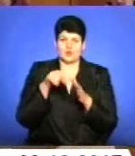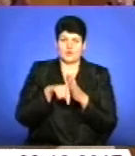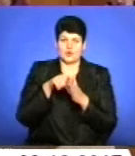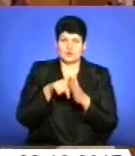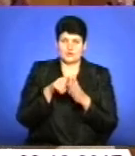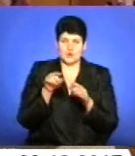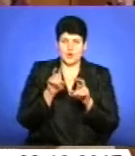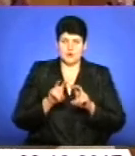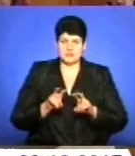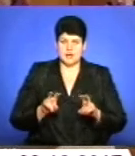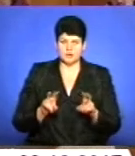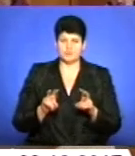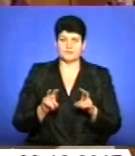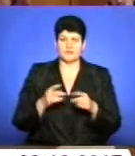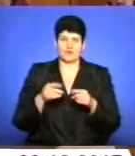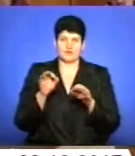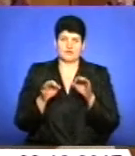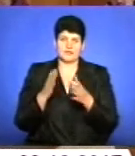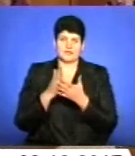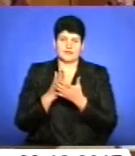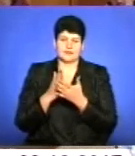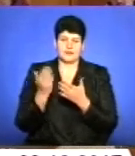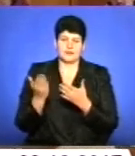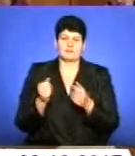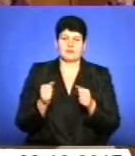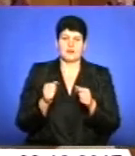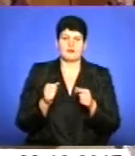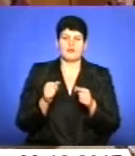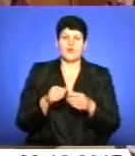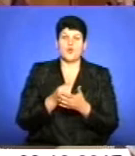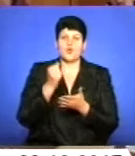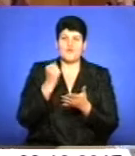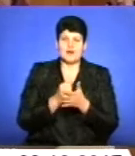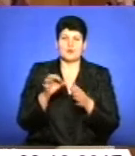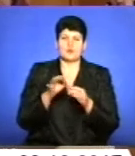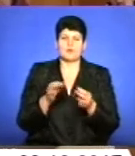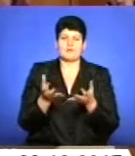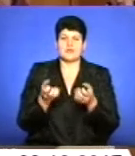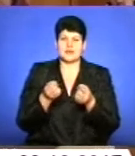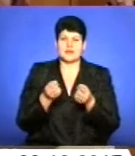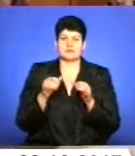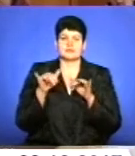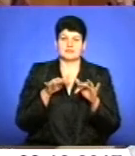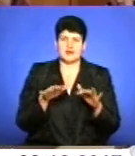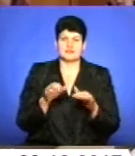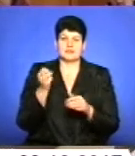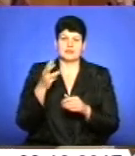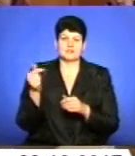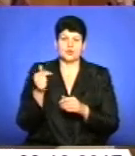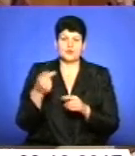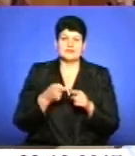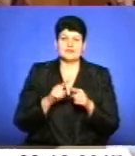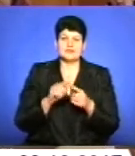судового розгляду оцих судів, які ухвали про відкриття провадження по справах, де була прийнята 12 грудня, це